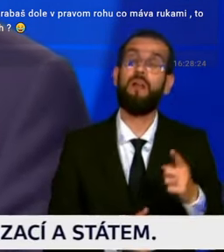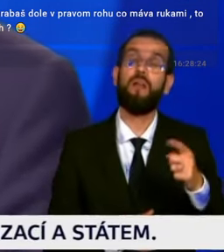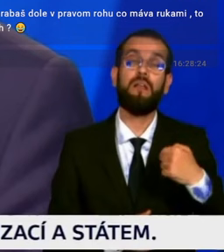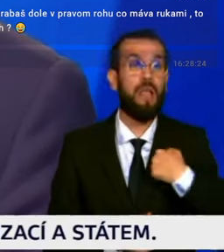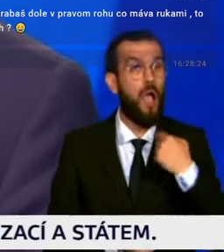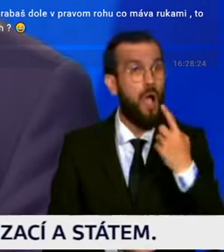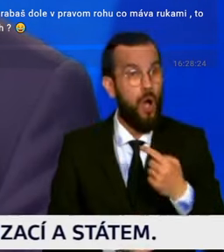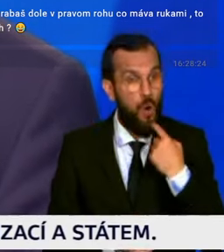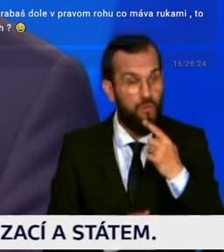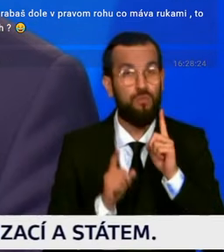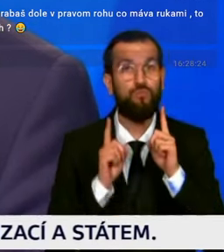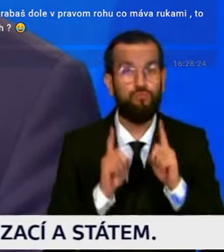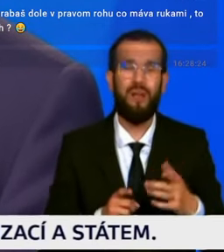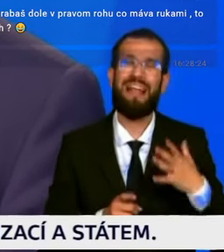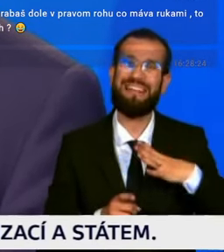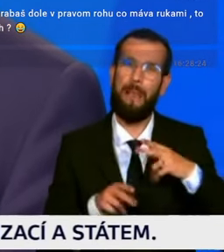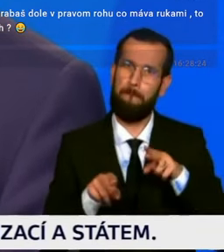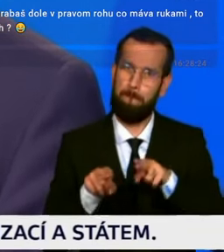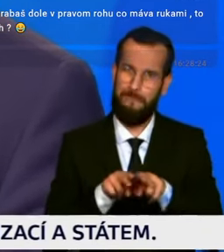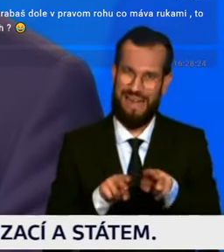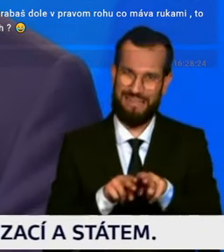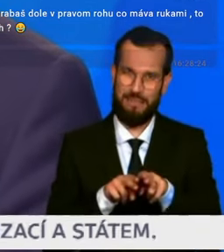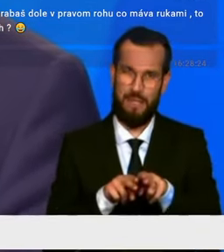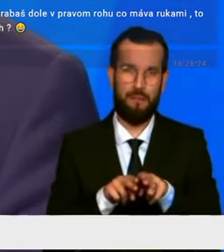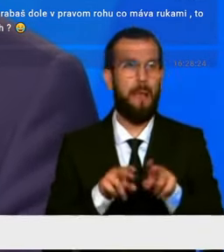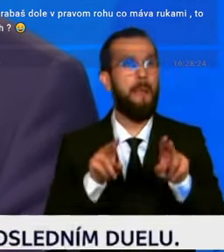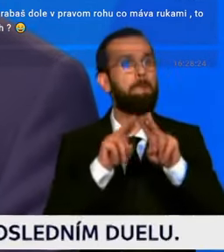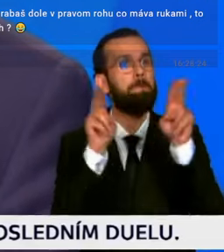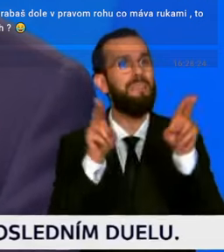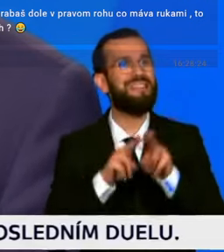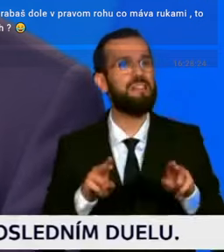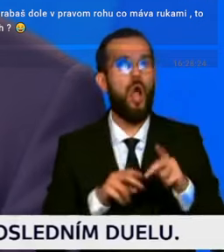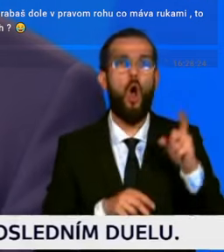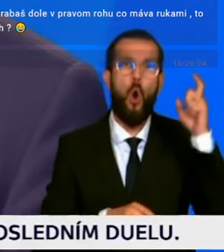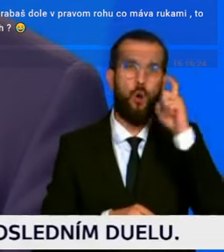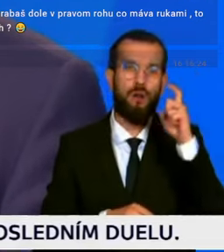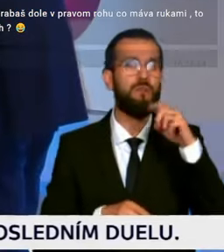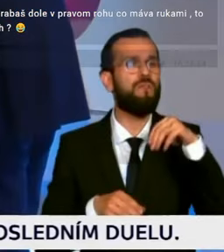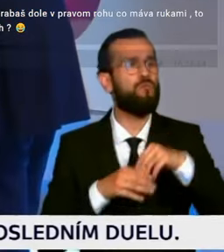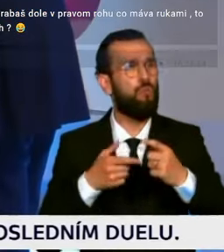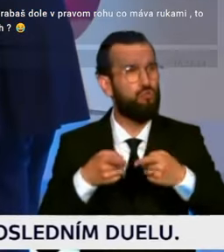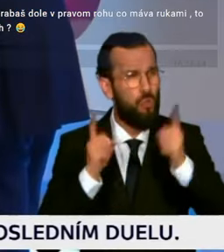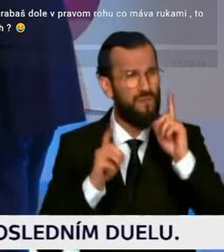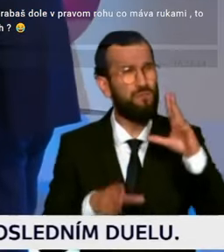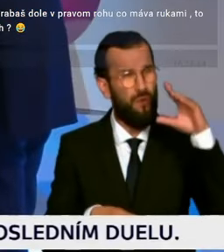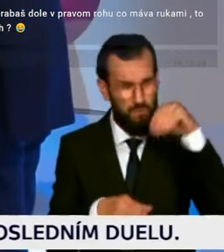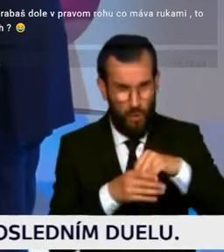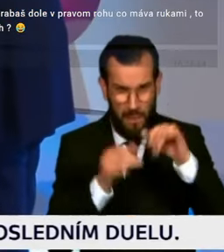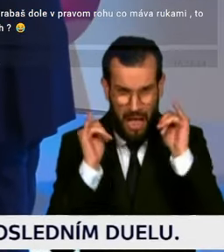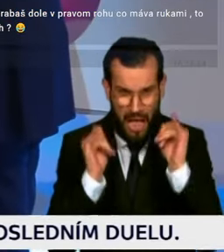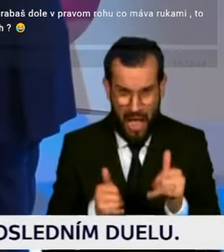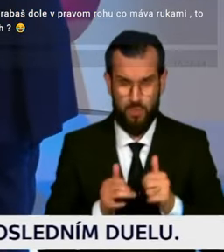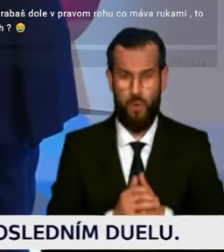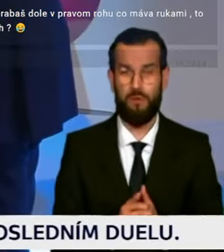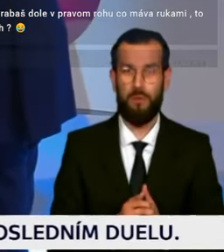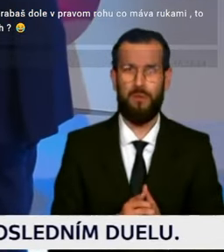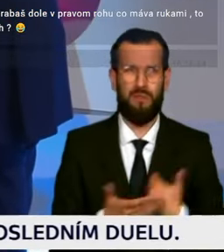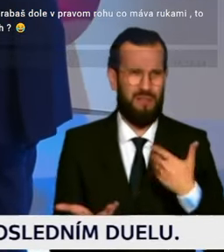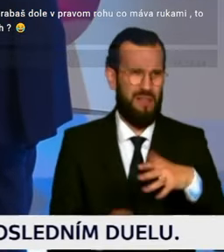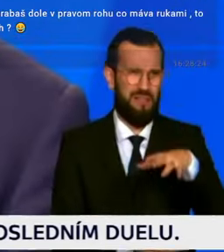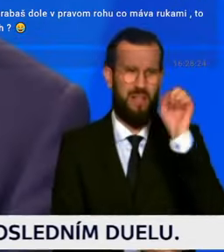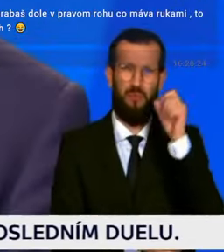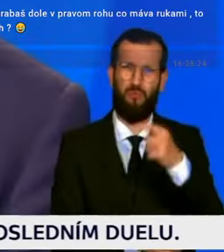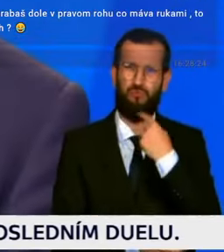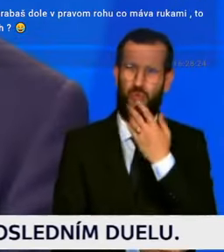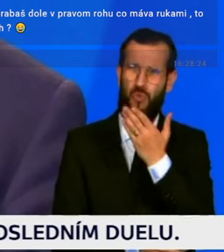tom že budem chcieť byť prezidentom ktorý bude aj v medzinárodných organizáciách Kde je Slovensko jasne ukotvené a preto fakt nechápem čo to